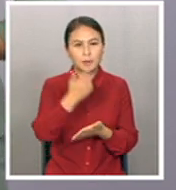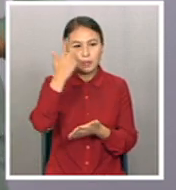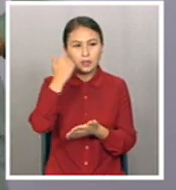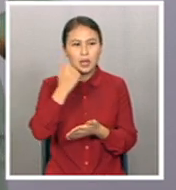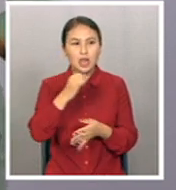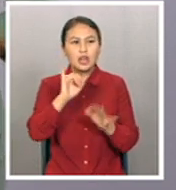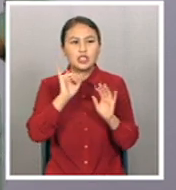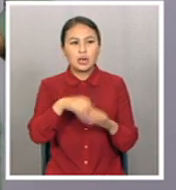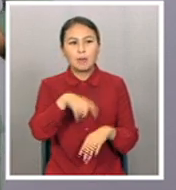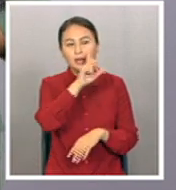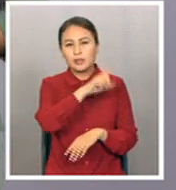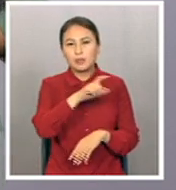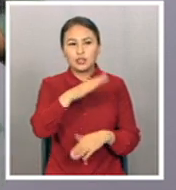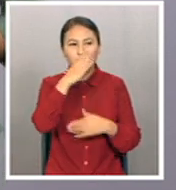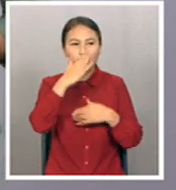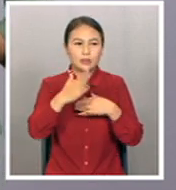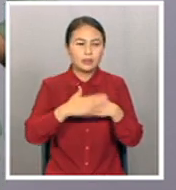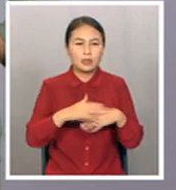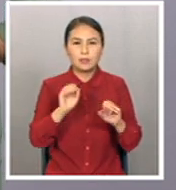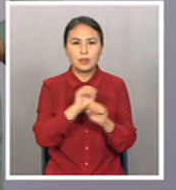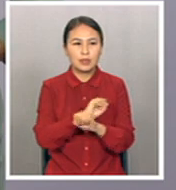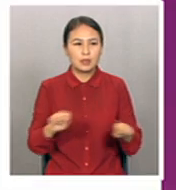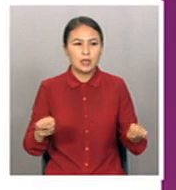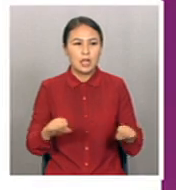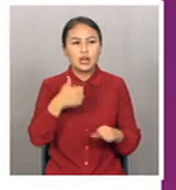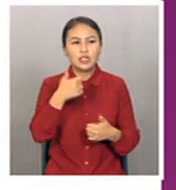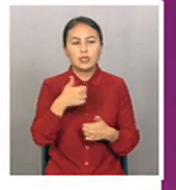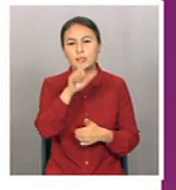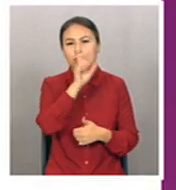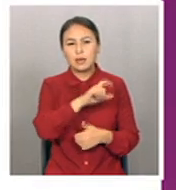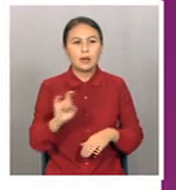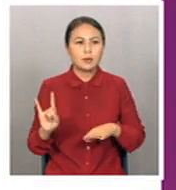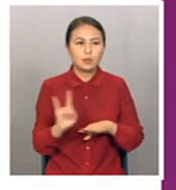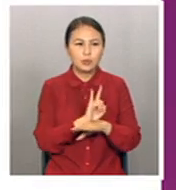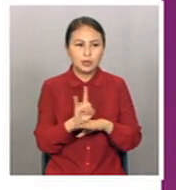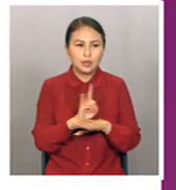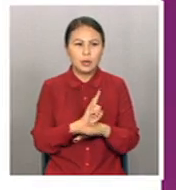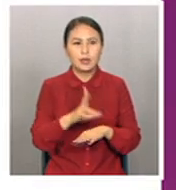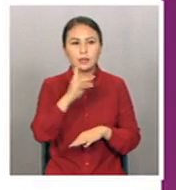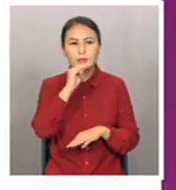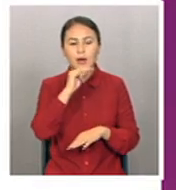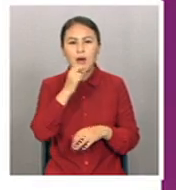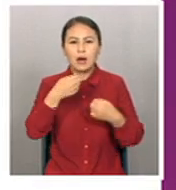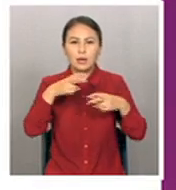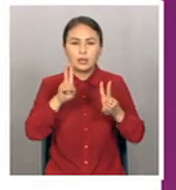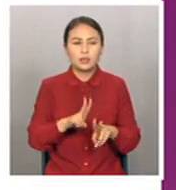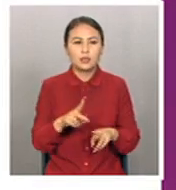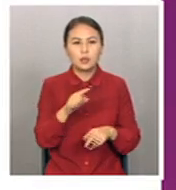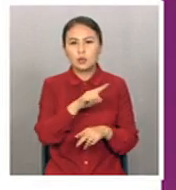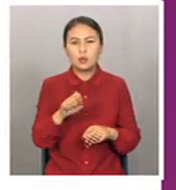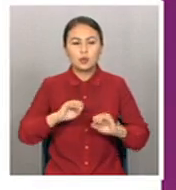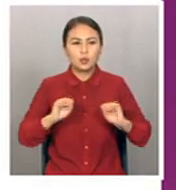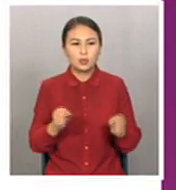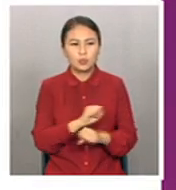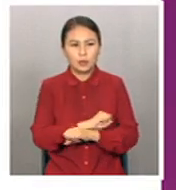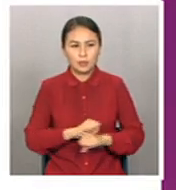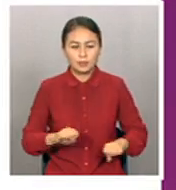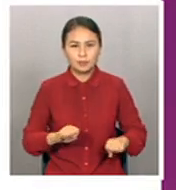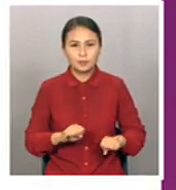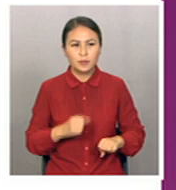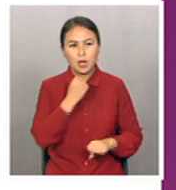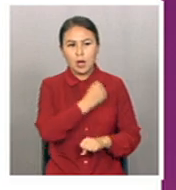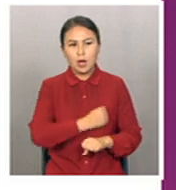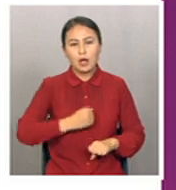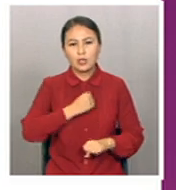біл. Жаман адамға жақындама. Жақсы адамға өтірік айтып араны суытпа.